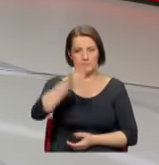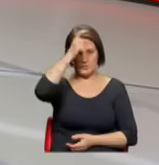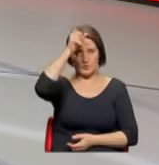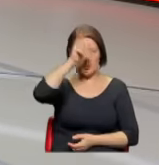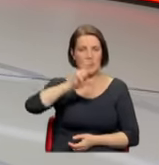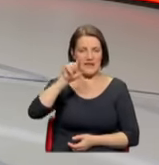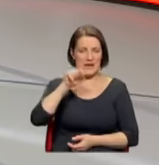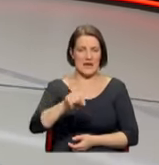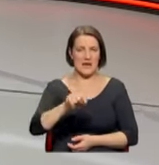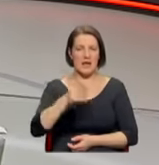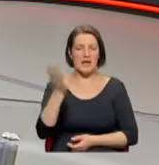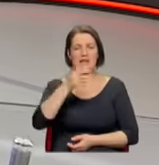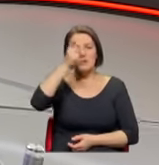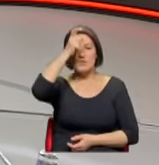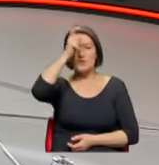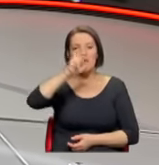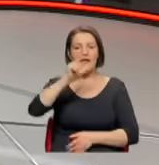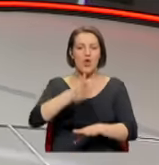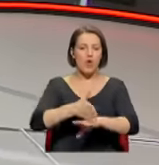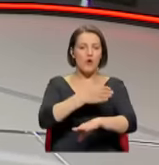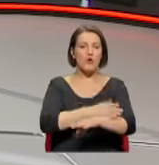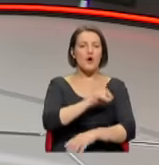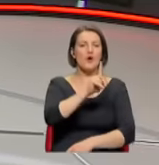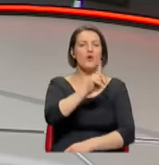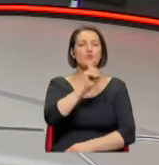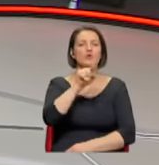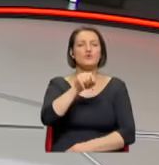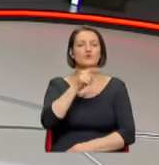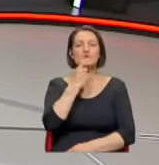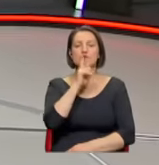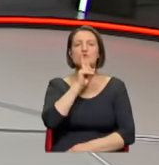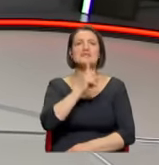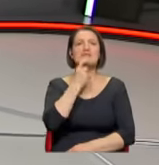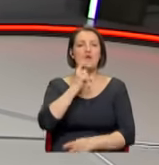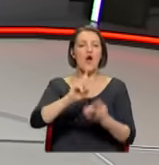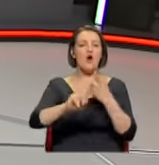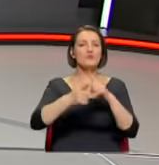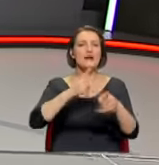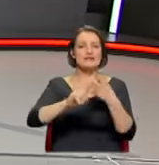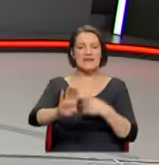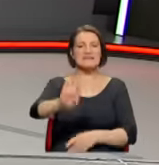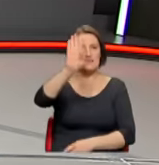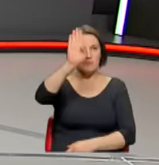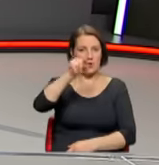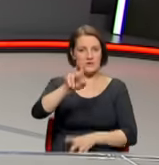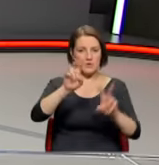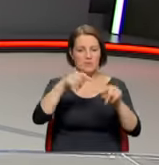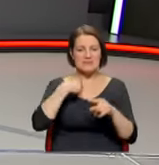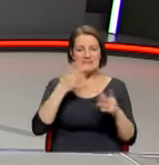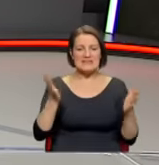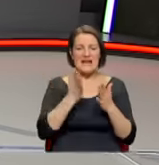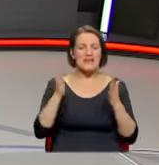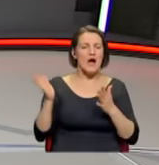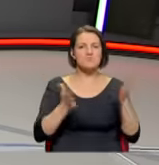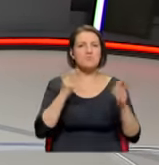Türkiye, hatta Türkiye'den önce 19. yüzyıl Osmanlısı. Demokrasi konusunda biz ne kadar